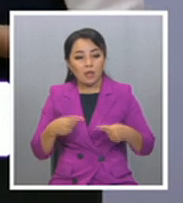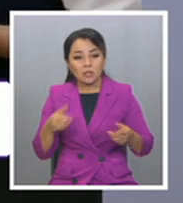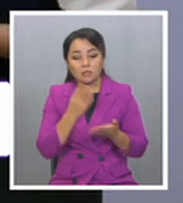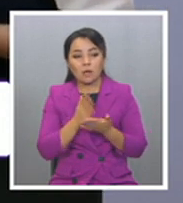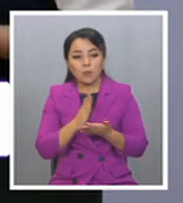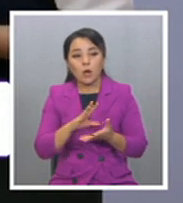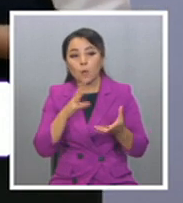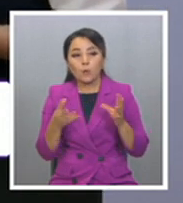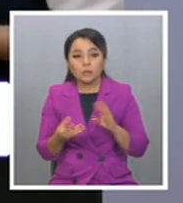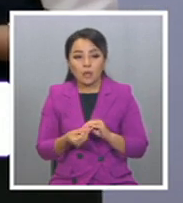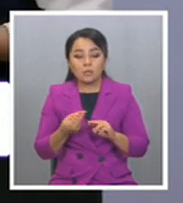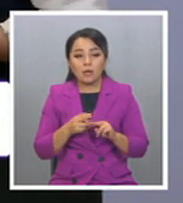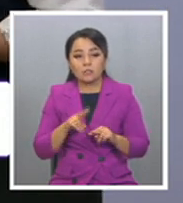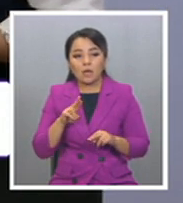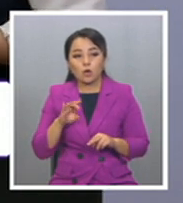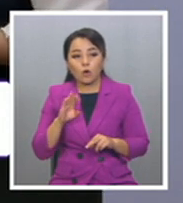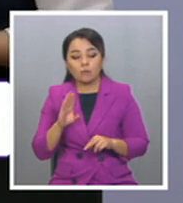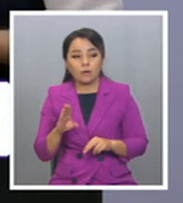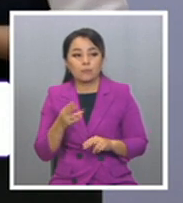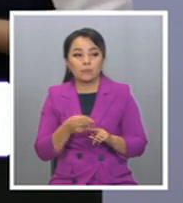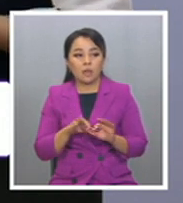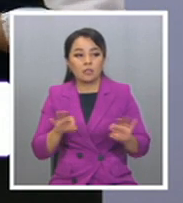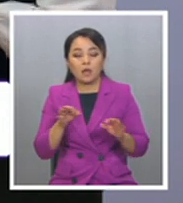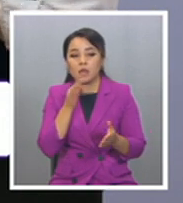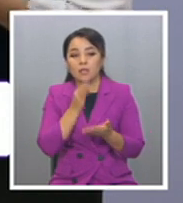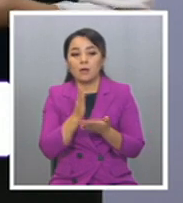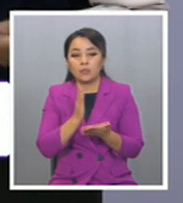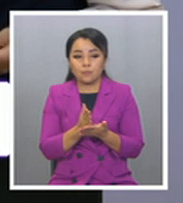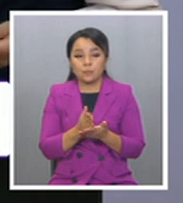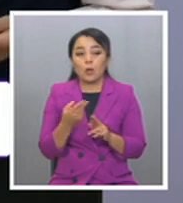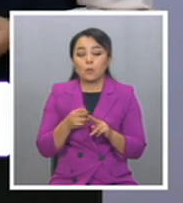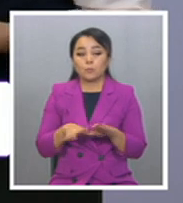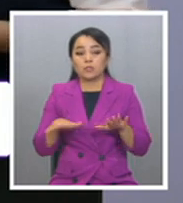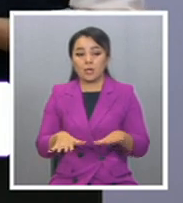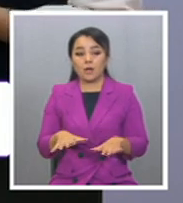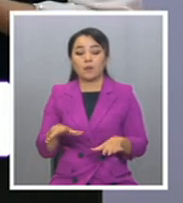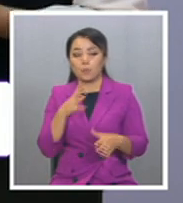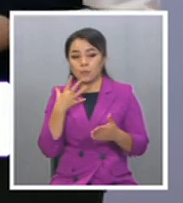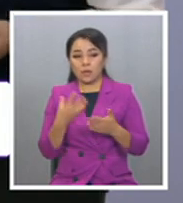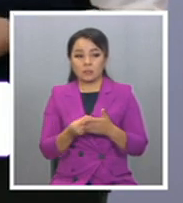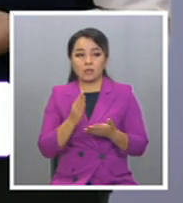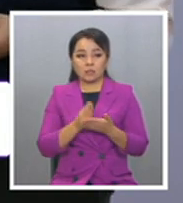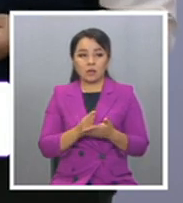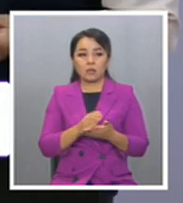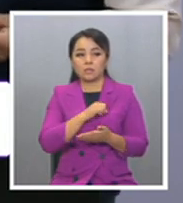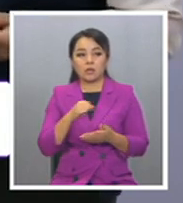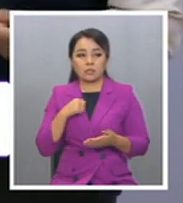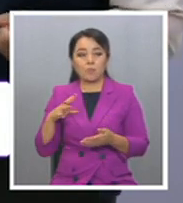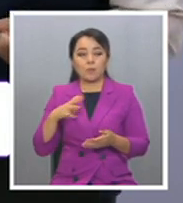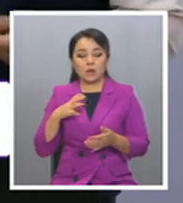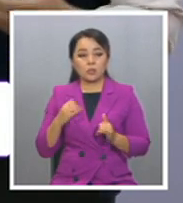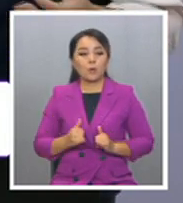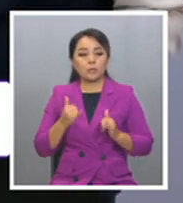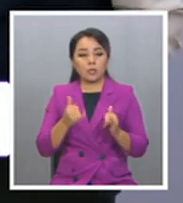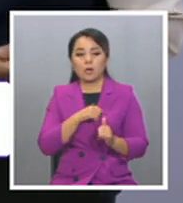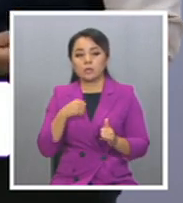келе, Яков Петрович Гавердовский айтқандай, бұл жерде бай өзінде бар, ең жақсысын сыйлайды, ал